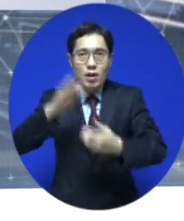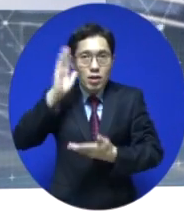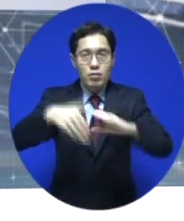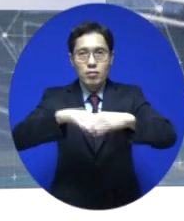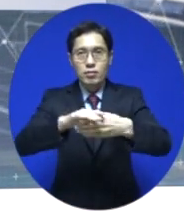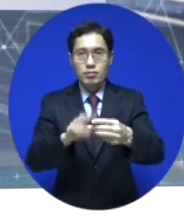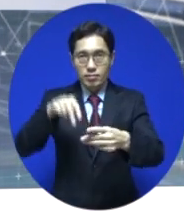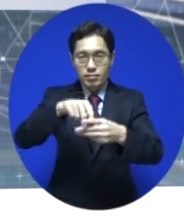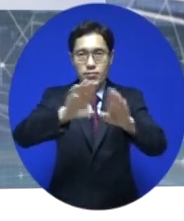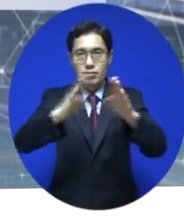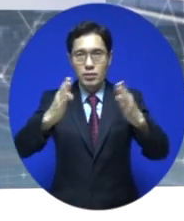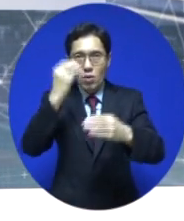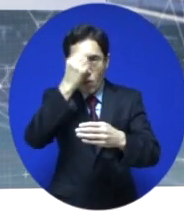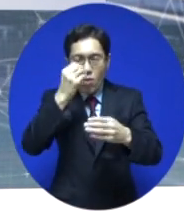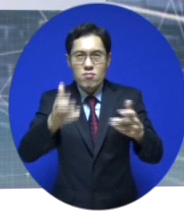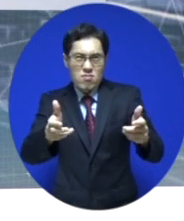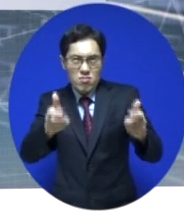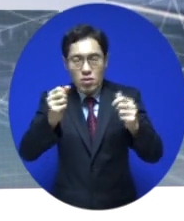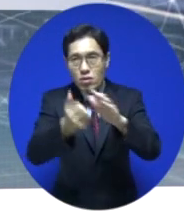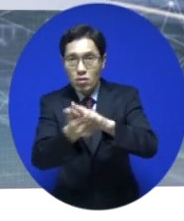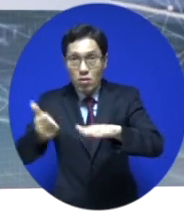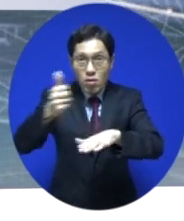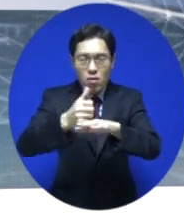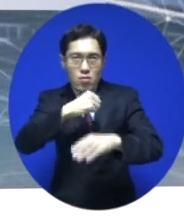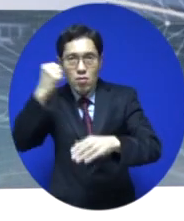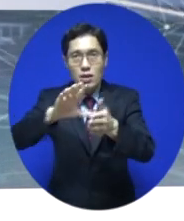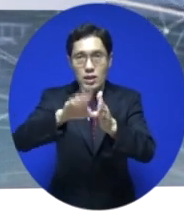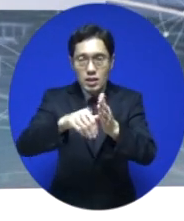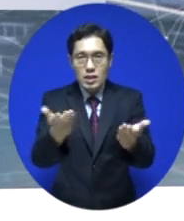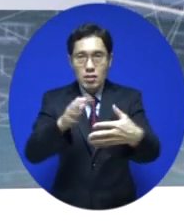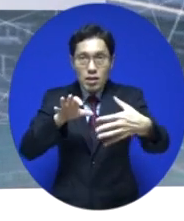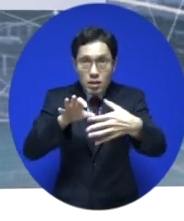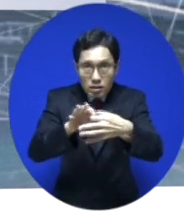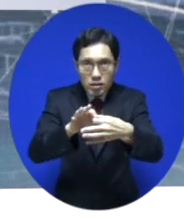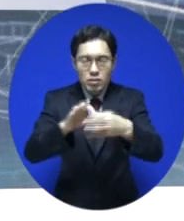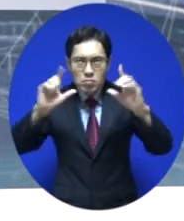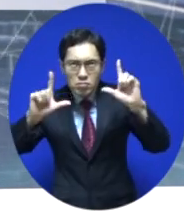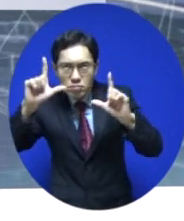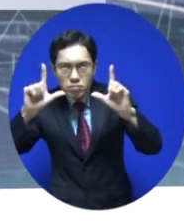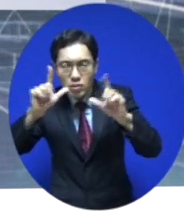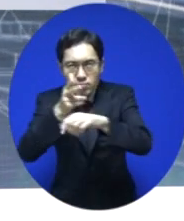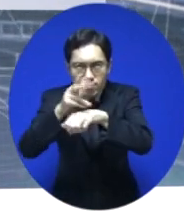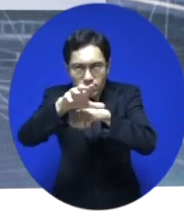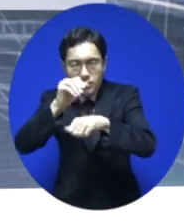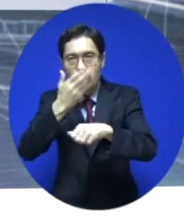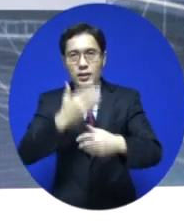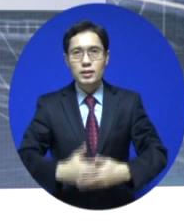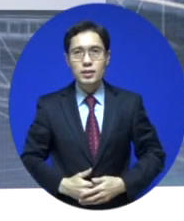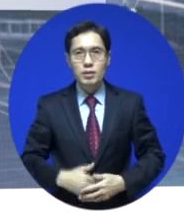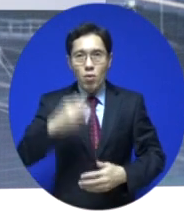대구학생문화센터에서 열렸습니다. 고졸 성공 시대를 활짝 열어가는 직업계교 학생들의 모습을 생생하게 만나볼 수